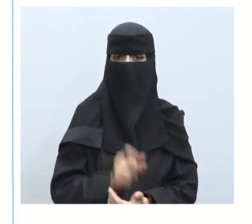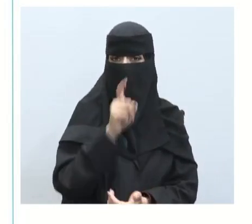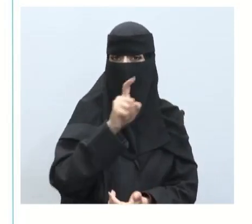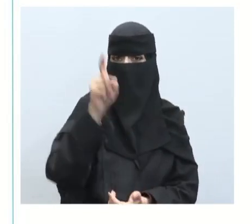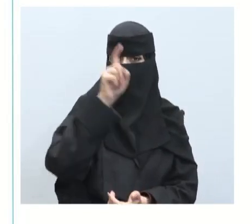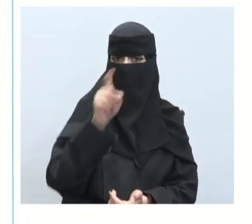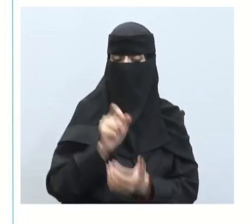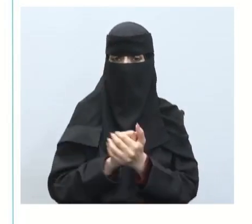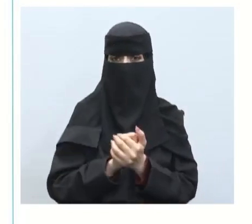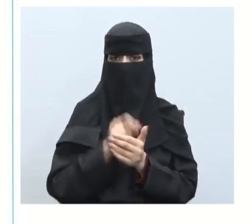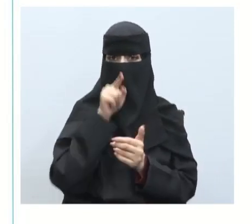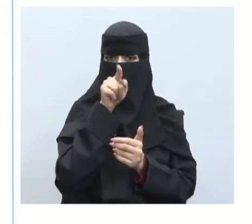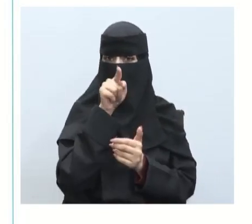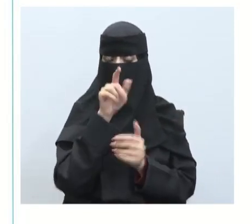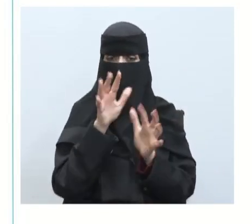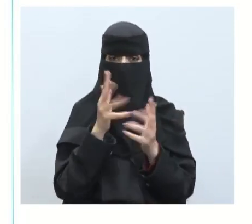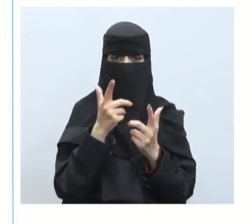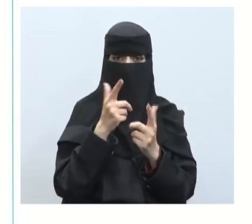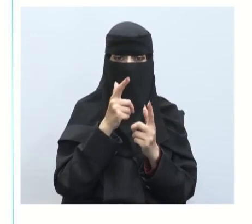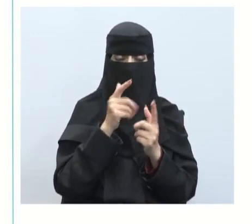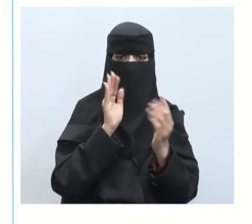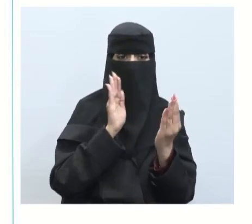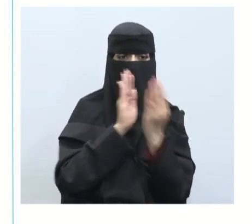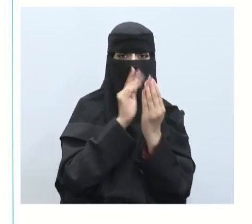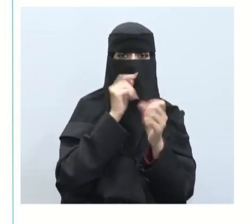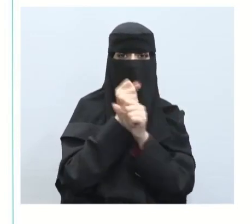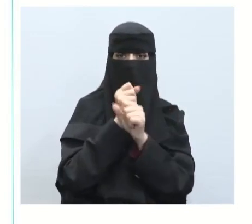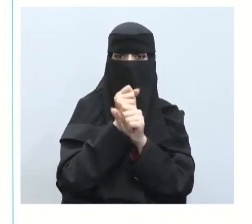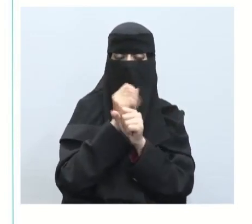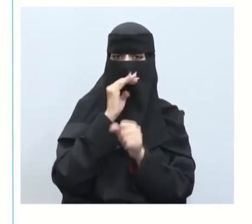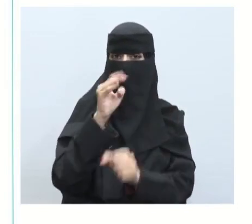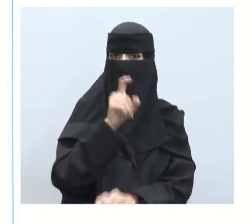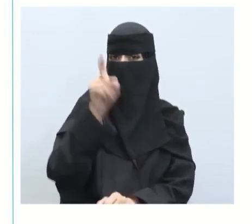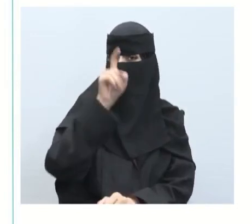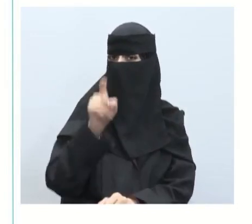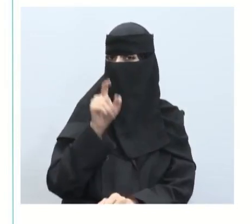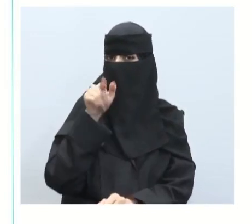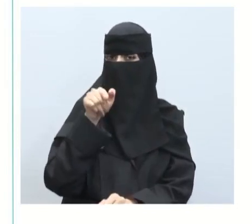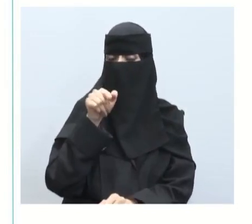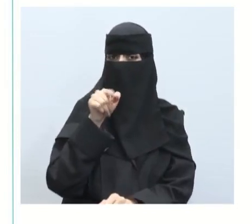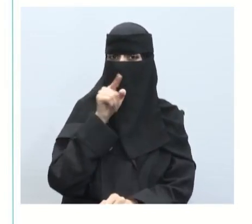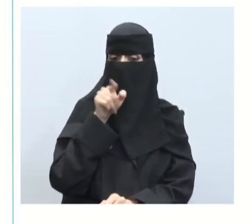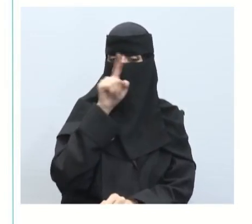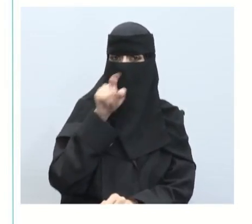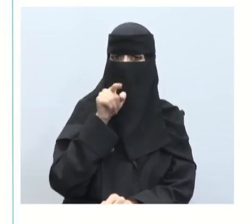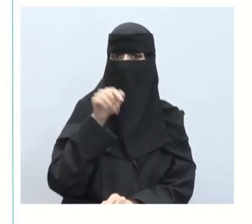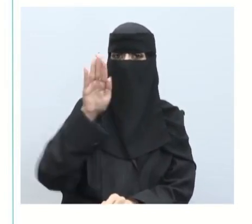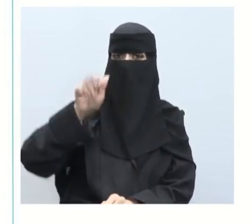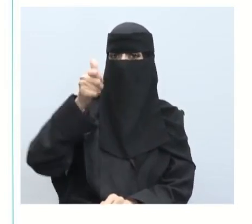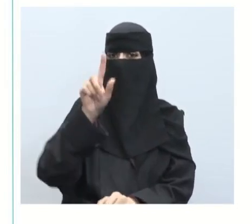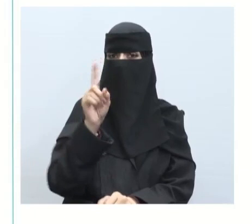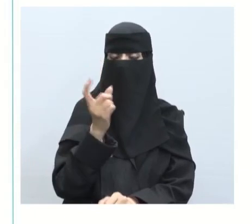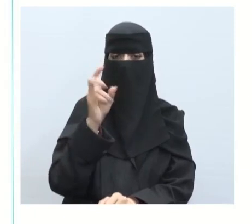فعلك كيف تجيب على السؤال الذي طرحته ساره بشان اهم اسهام يمكن ان يقدمه المدير للمنظمه